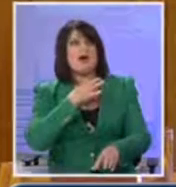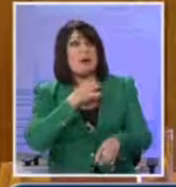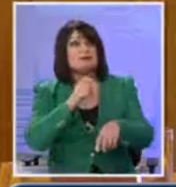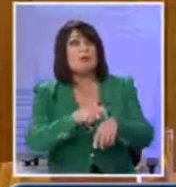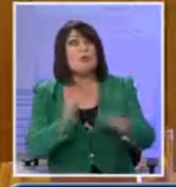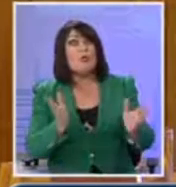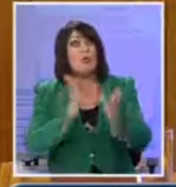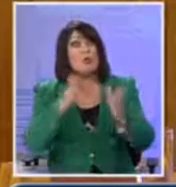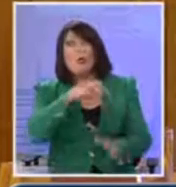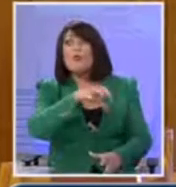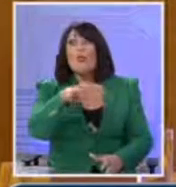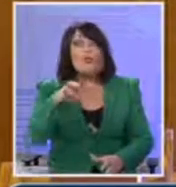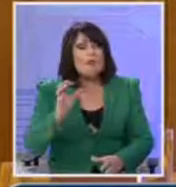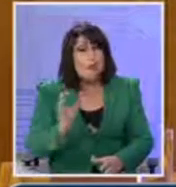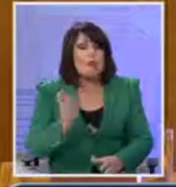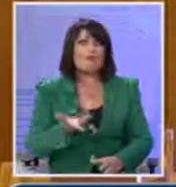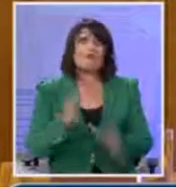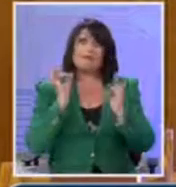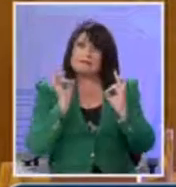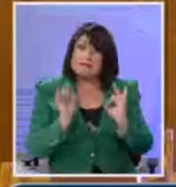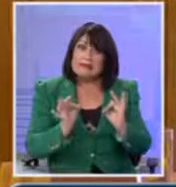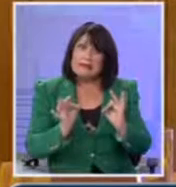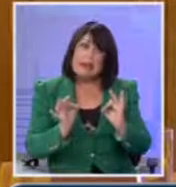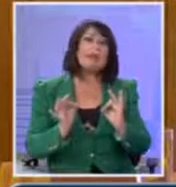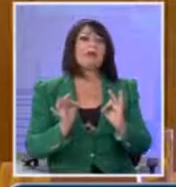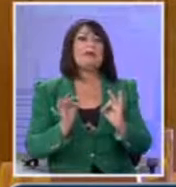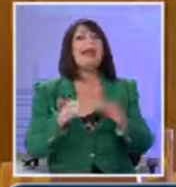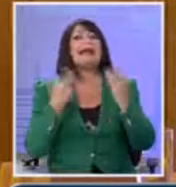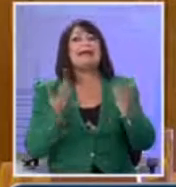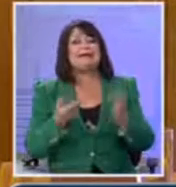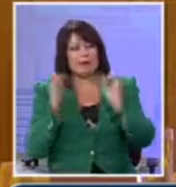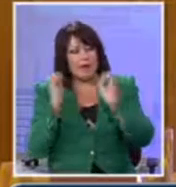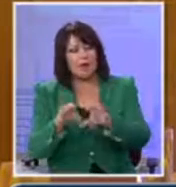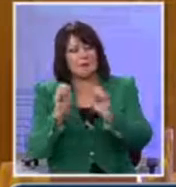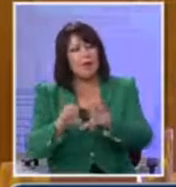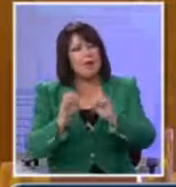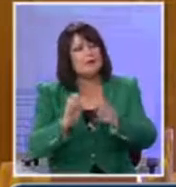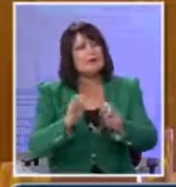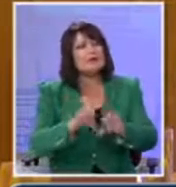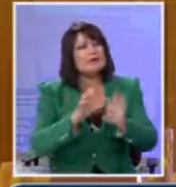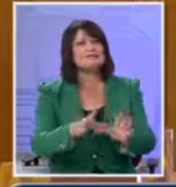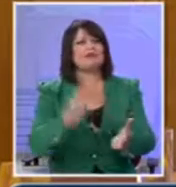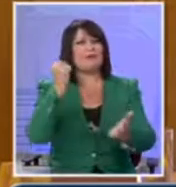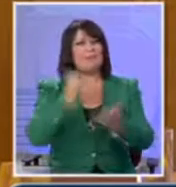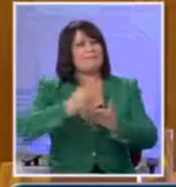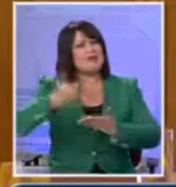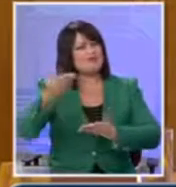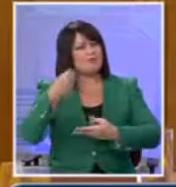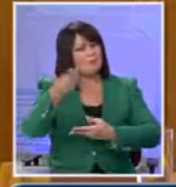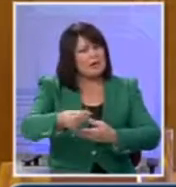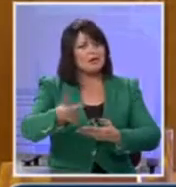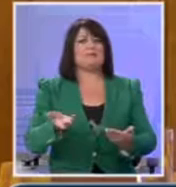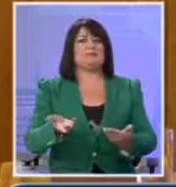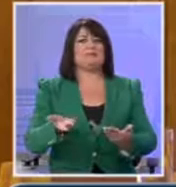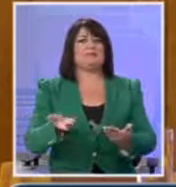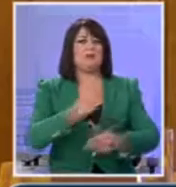χρειάζεται, μέσα από συγκεκριμένα περιγράμματα κατάρτισης και με πιστοποίηση